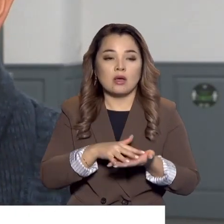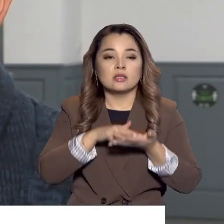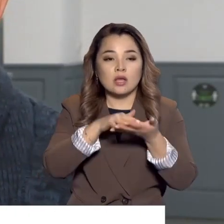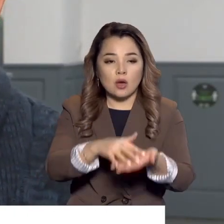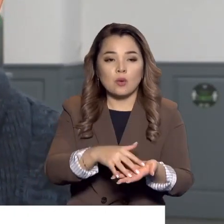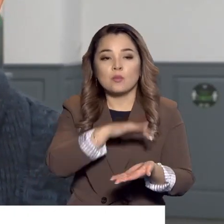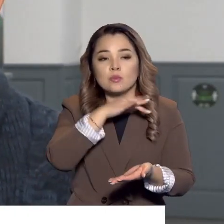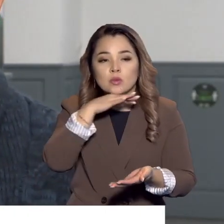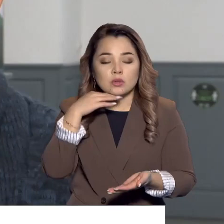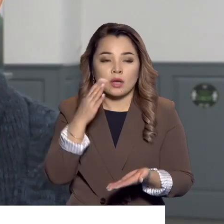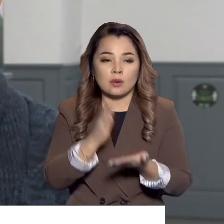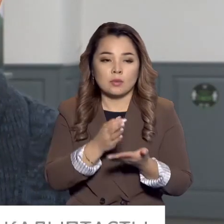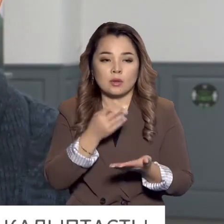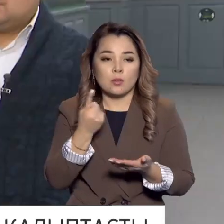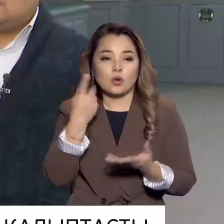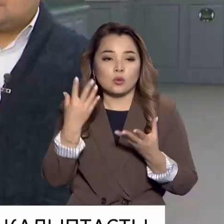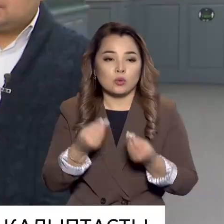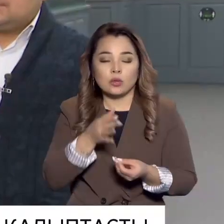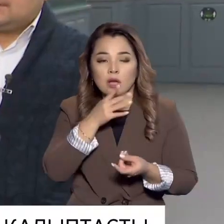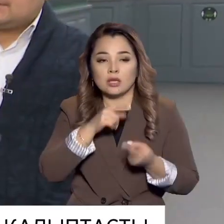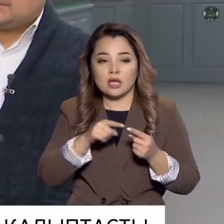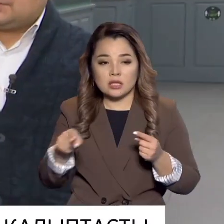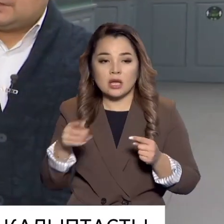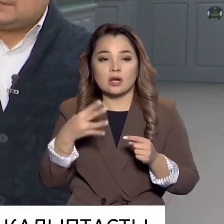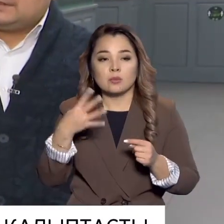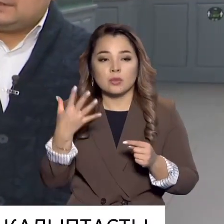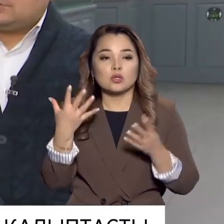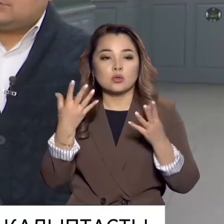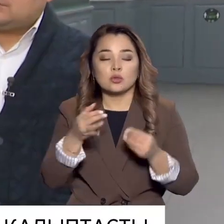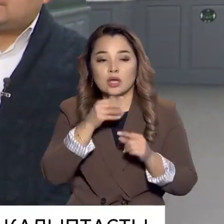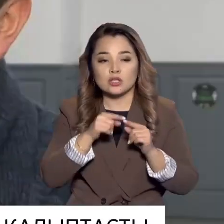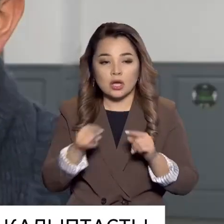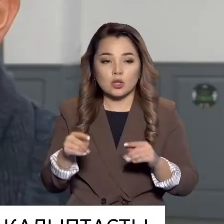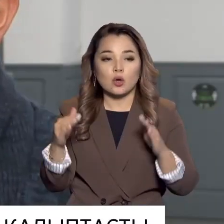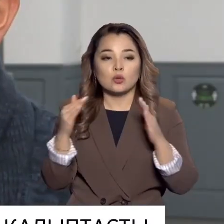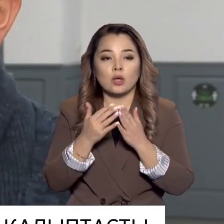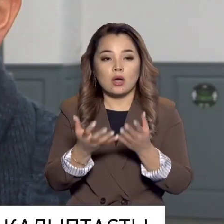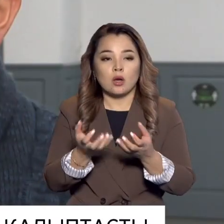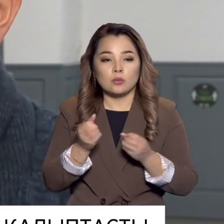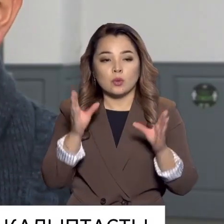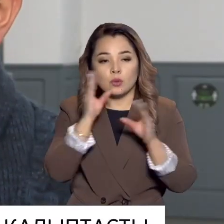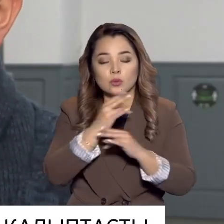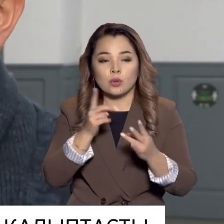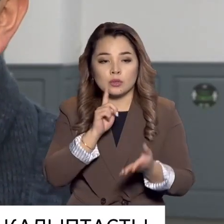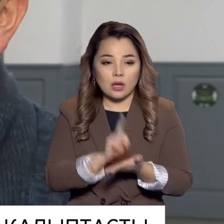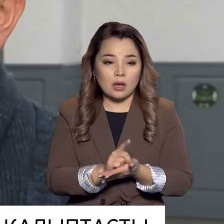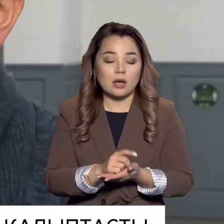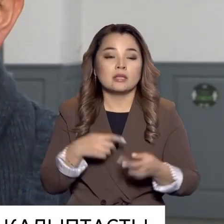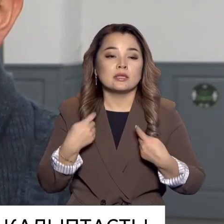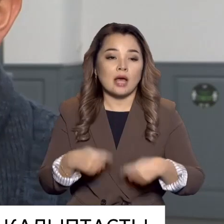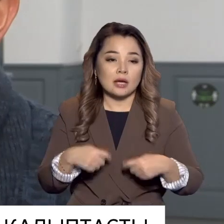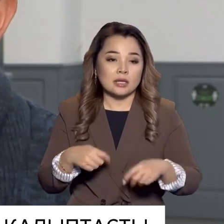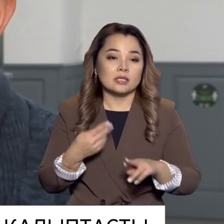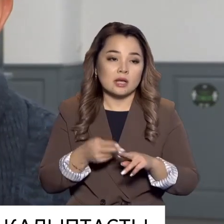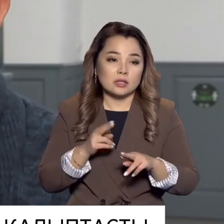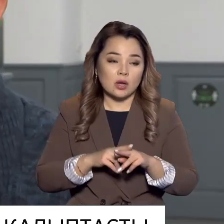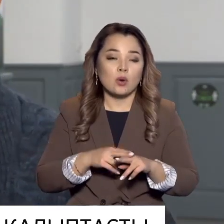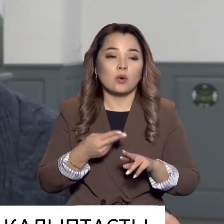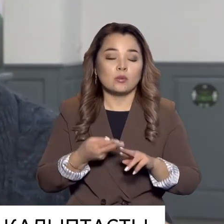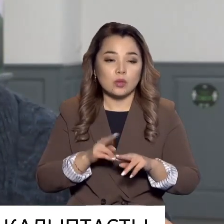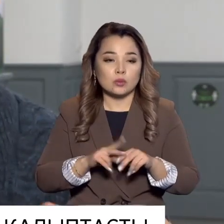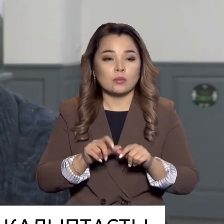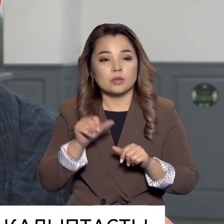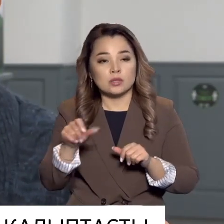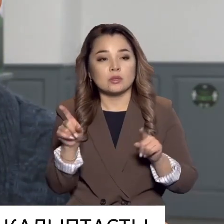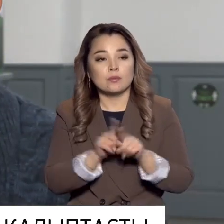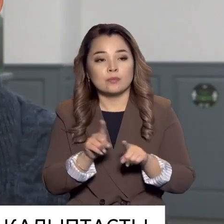қаражат шешіп аламын дегені, бірақ күннің ішінде. Олар 45 күннің ішінде үй алып үлгеру керек, иә? Демек, нарықтағы онсыз да былай